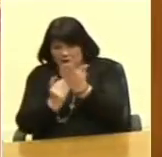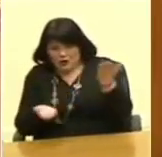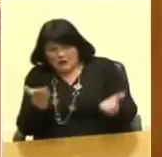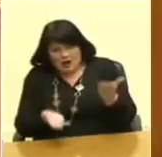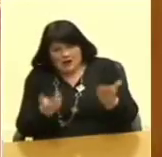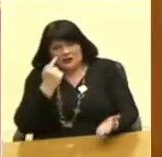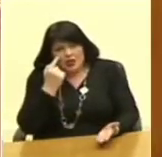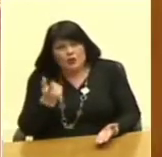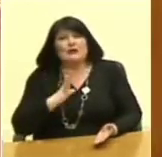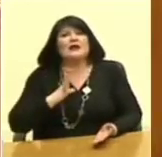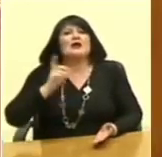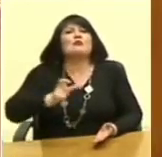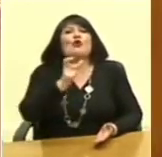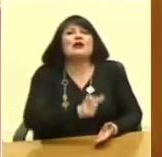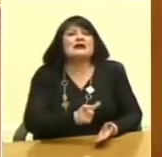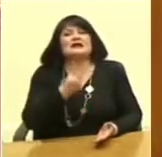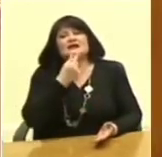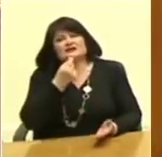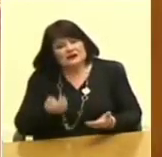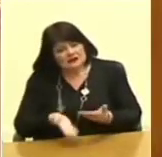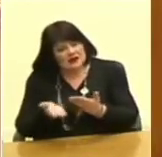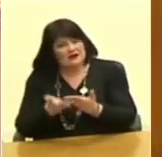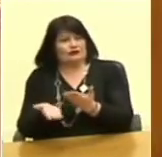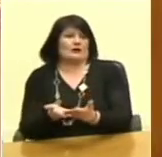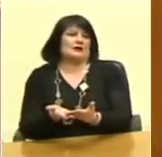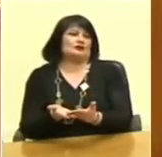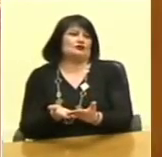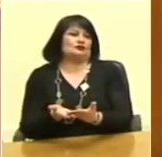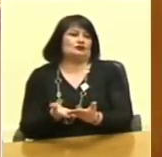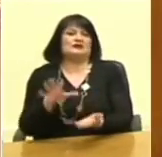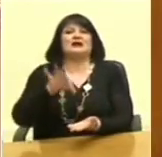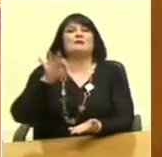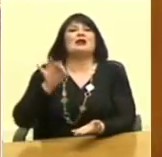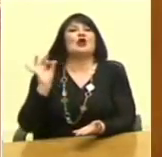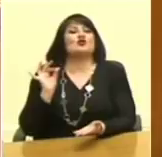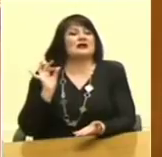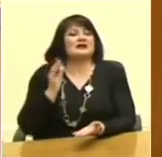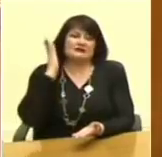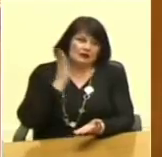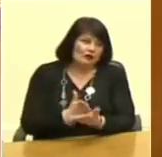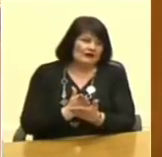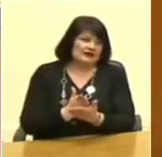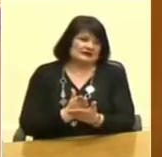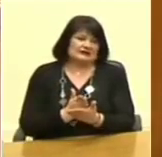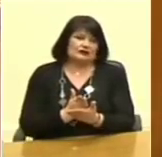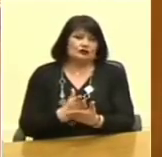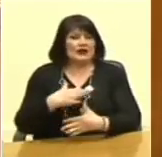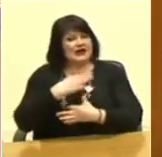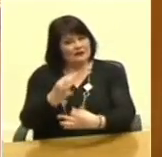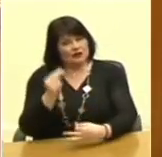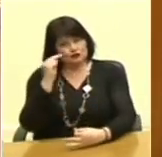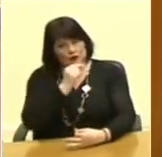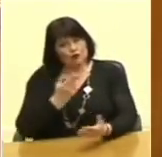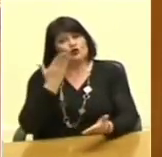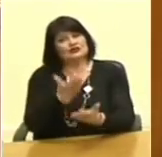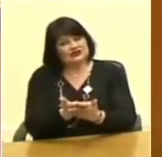να διευκολυθούν σε ό,τι αφορά τις εκλογές τους. Ως εκ τούτου, εκ μέρους του Πρωθυπουργού,